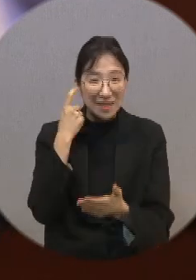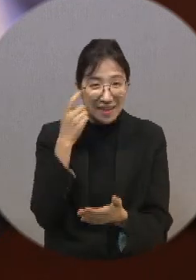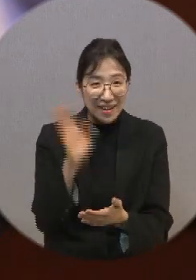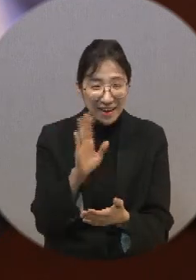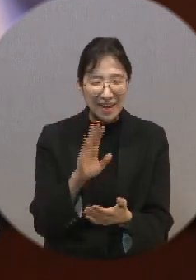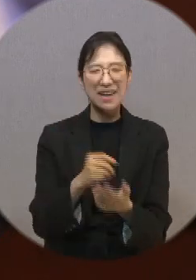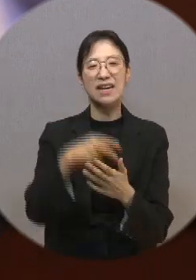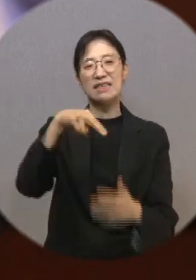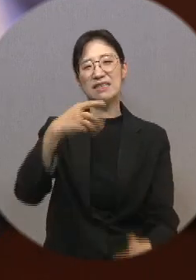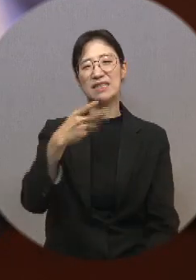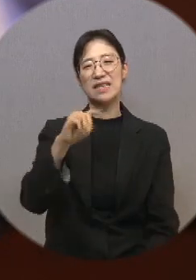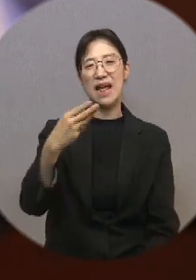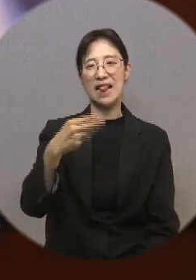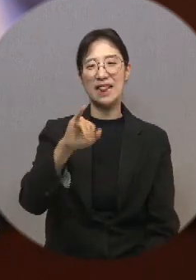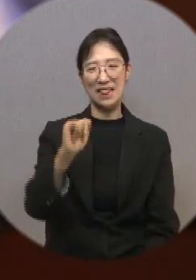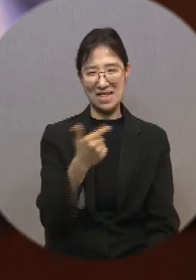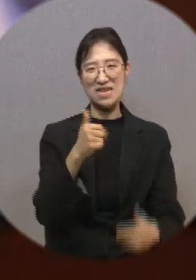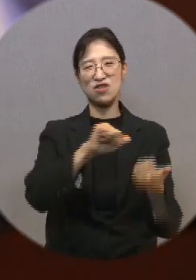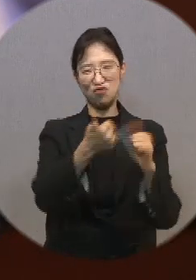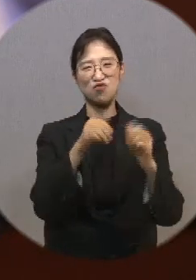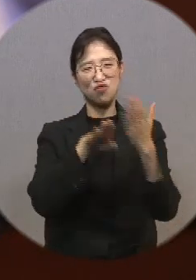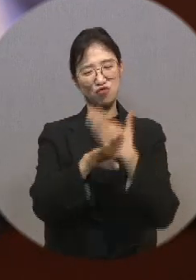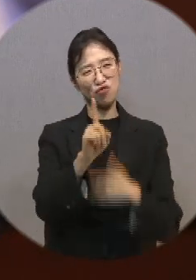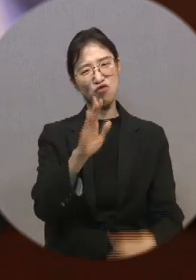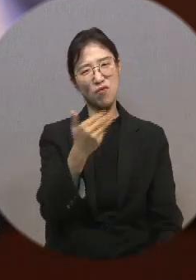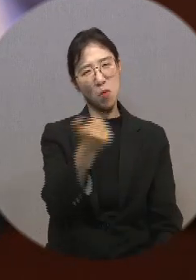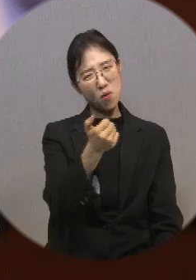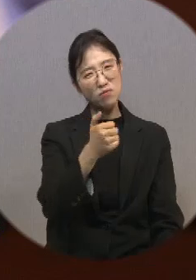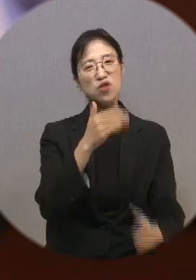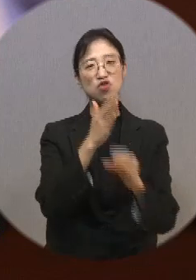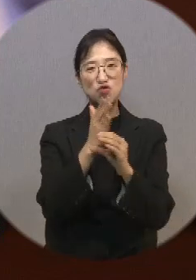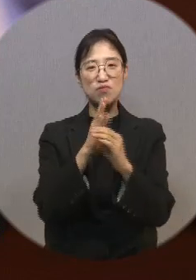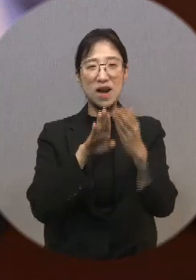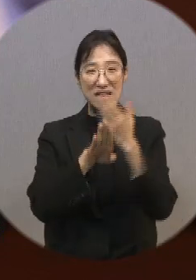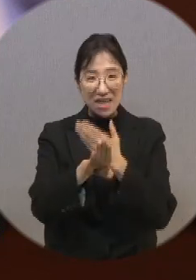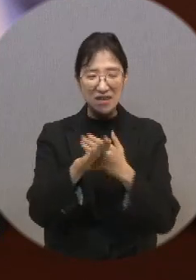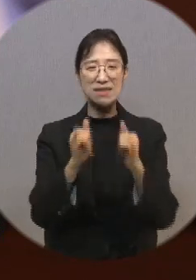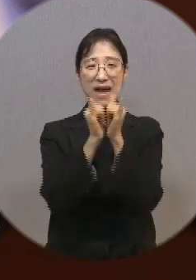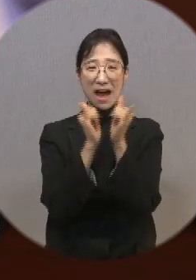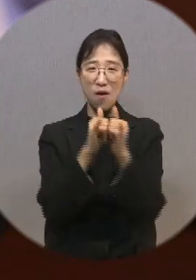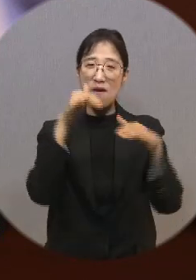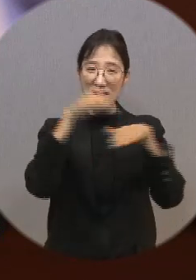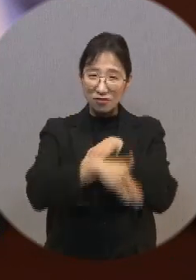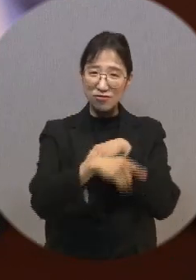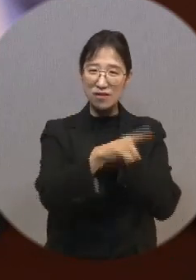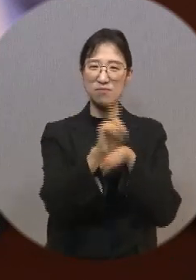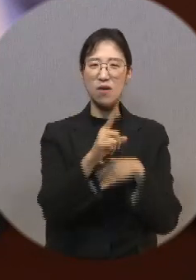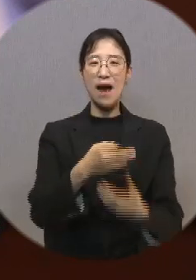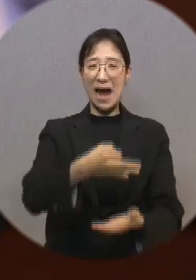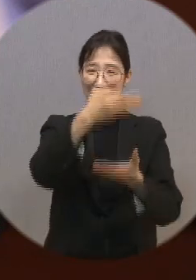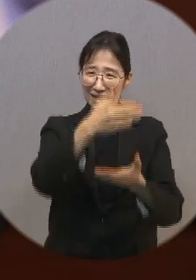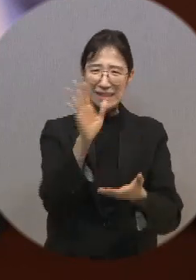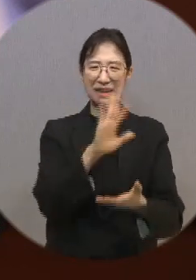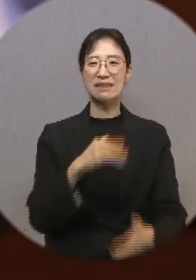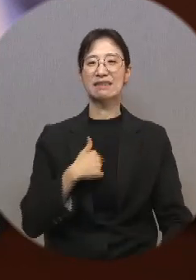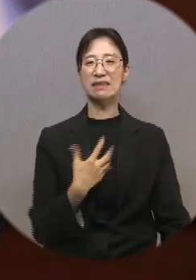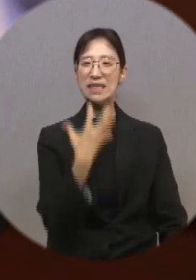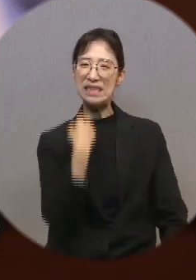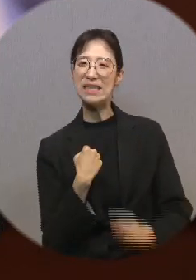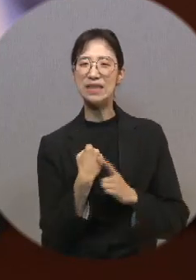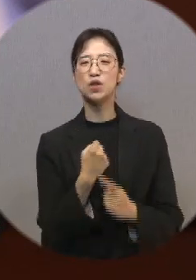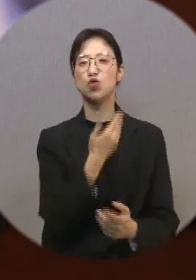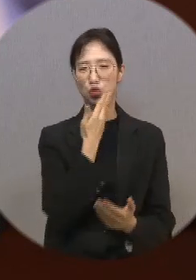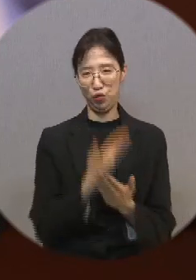스탈린 사망 이후에, 즉 이제 50년대 중반 이후부터 사회주의권은 이 가치보다는 실리가 되게